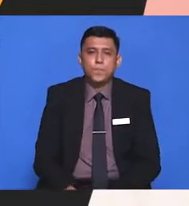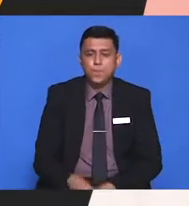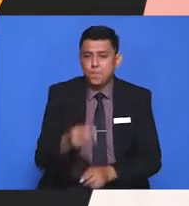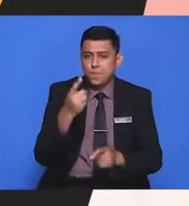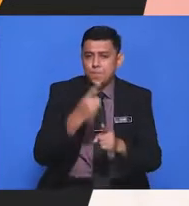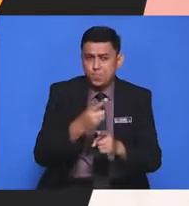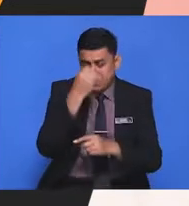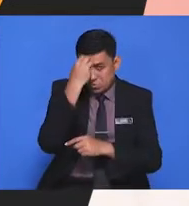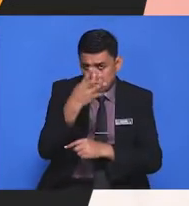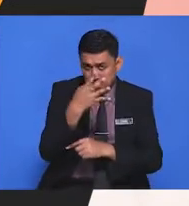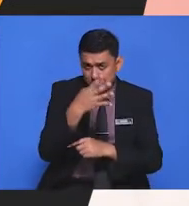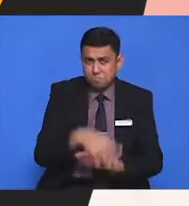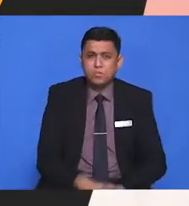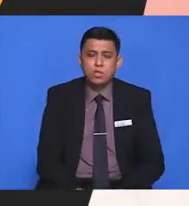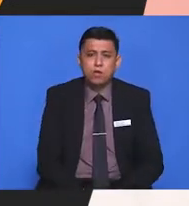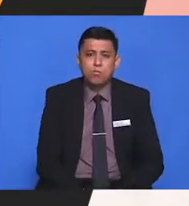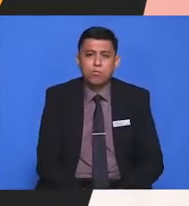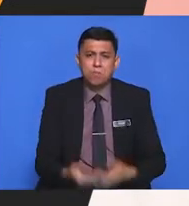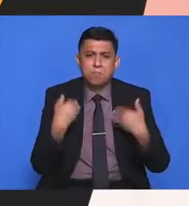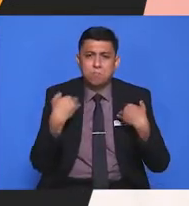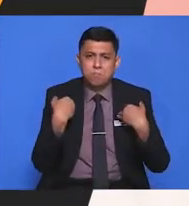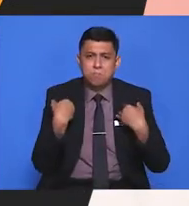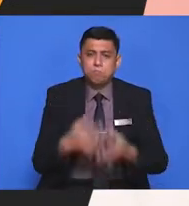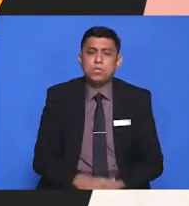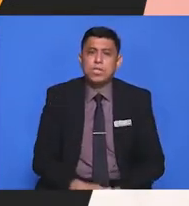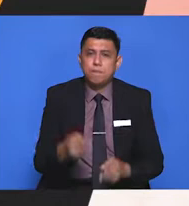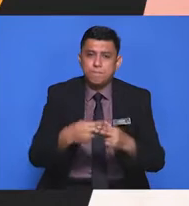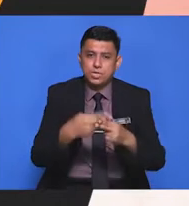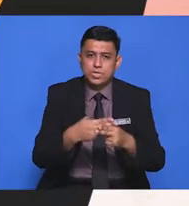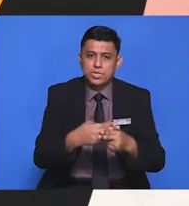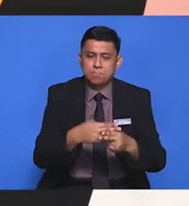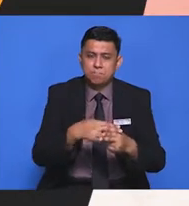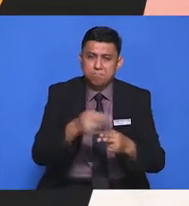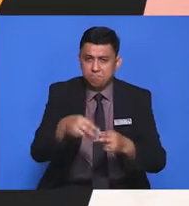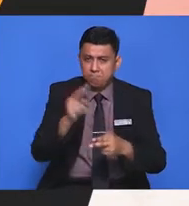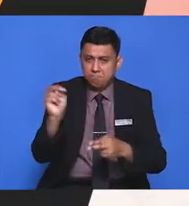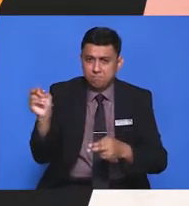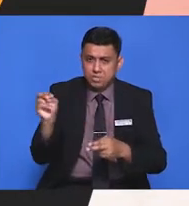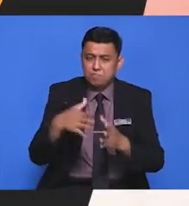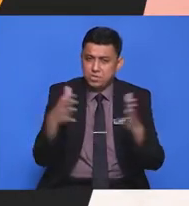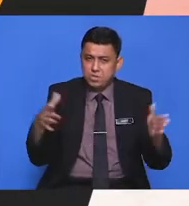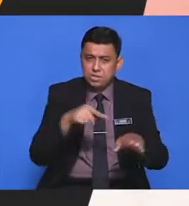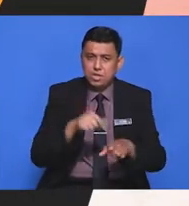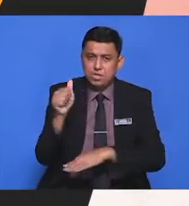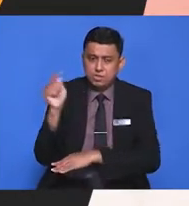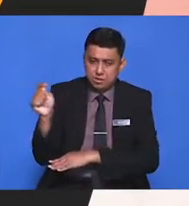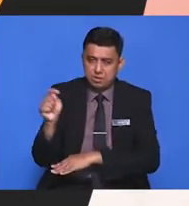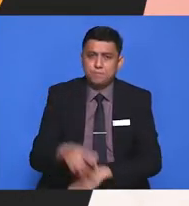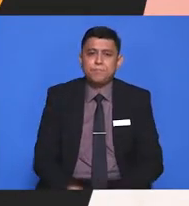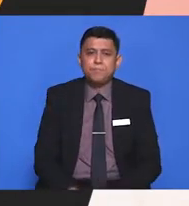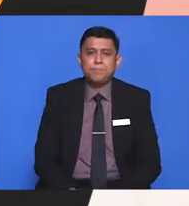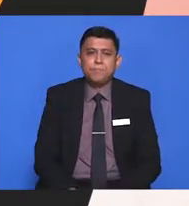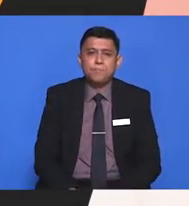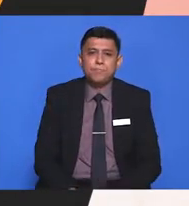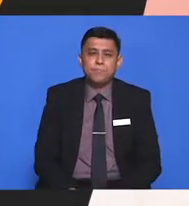tasik vulkanik hasil daripada ledakan gunung berapi yang terbesar di Asia Tenggara. Tepat sekali